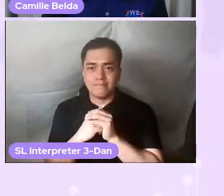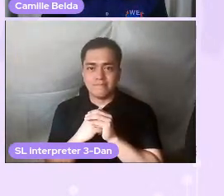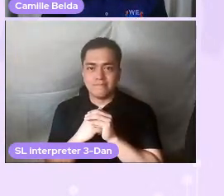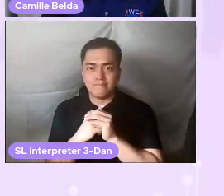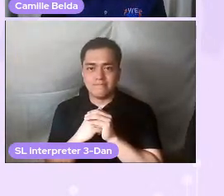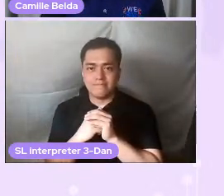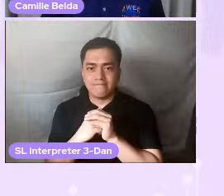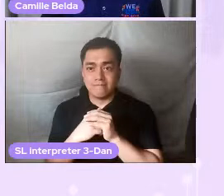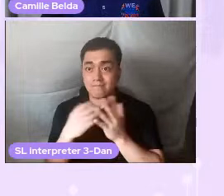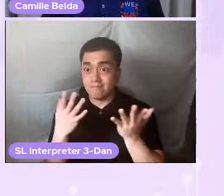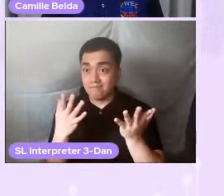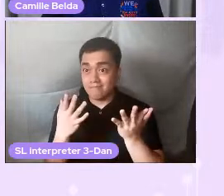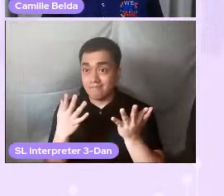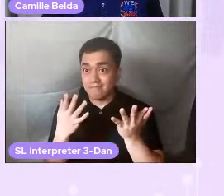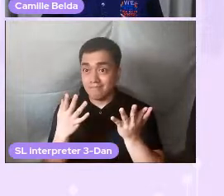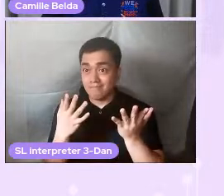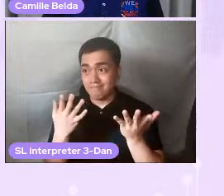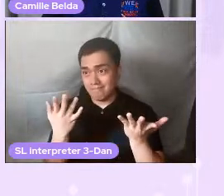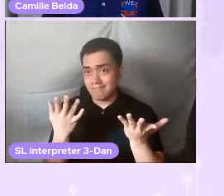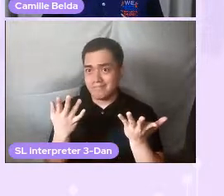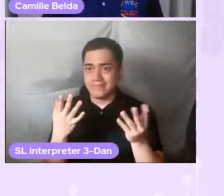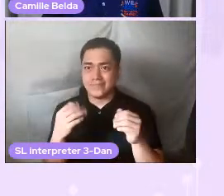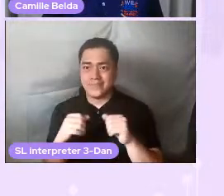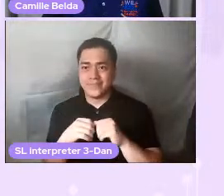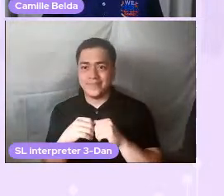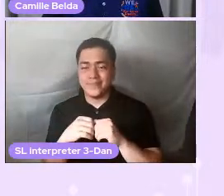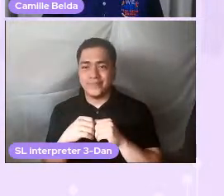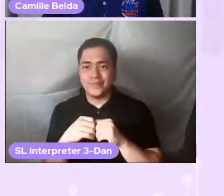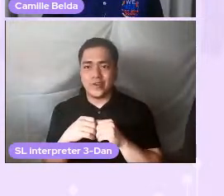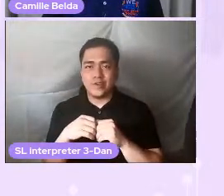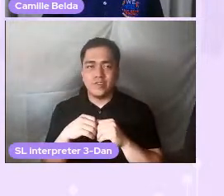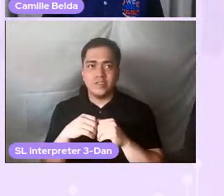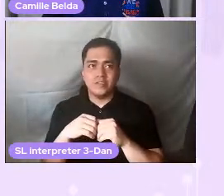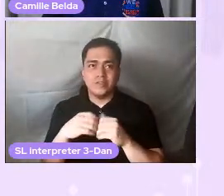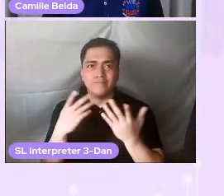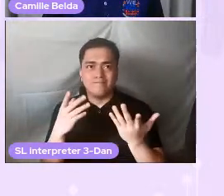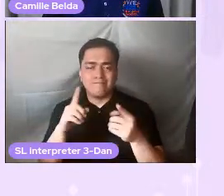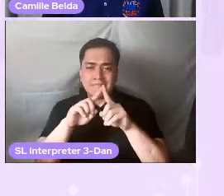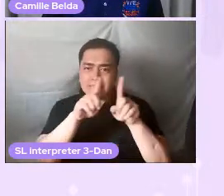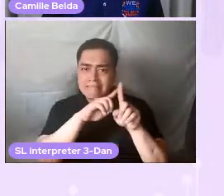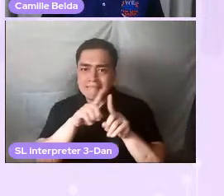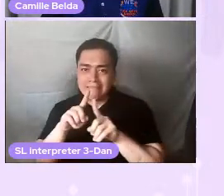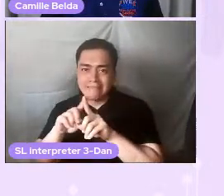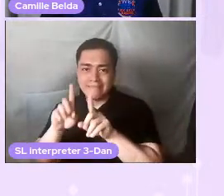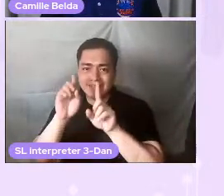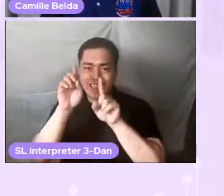Puro shutdown yung sagot natin, ano? Pinterest.